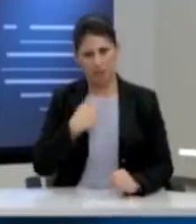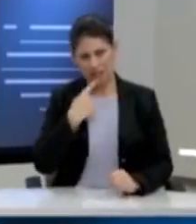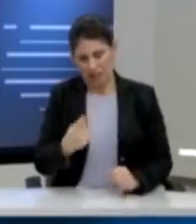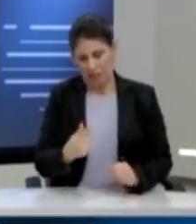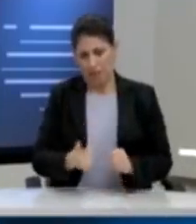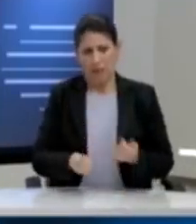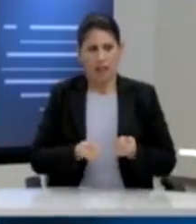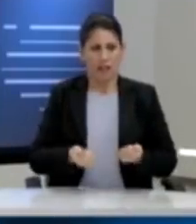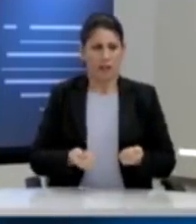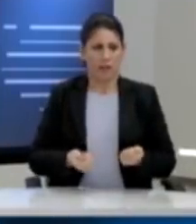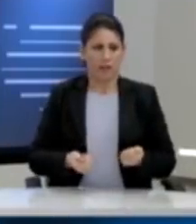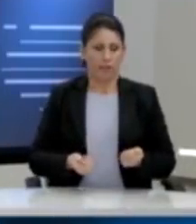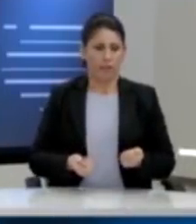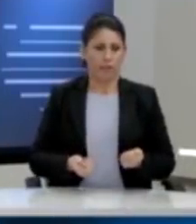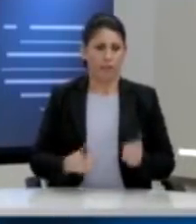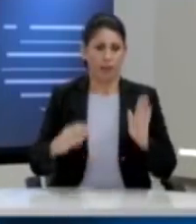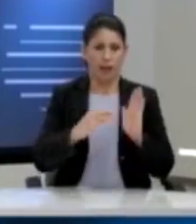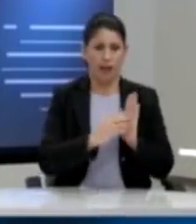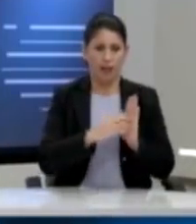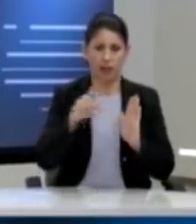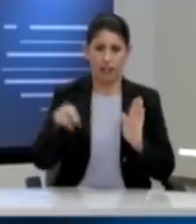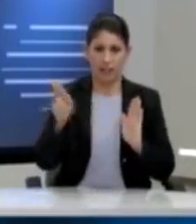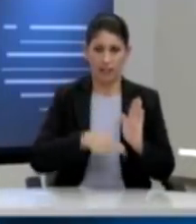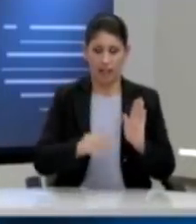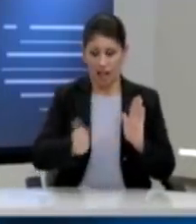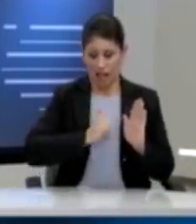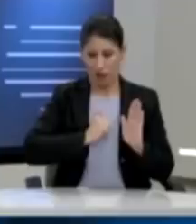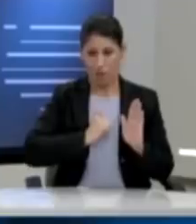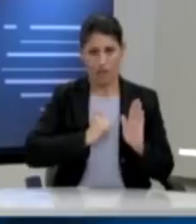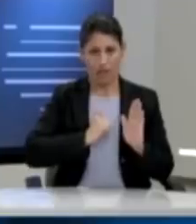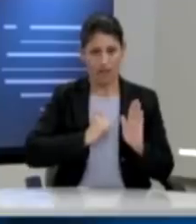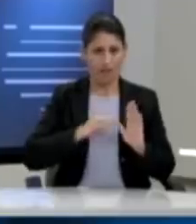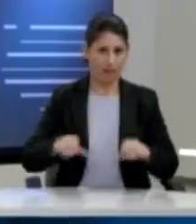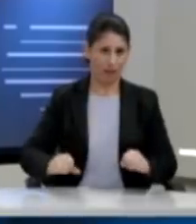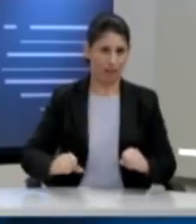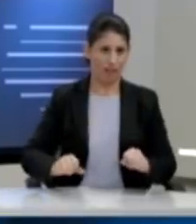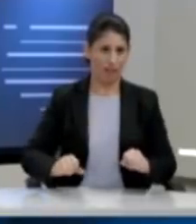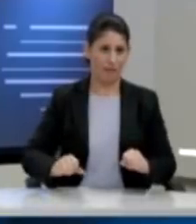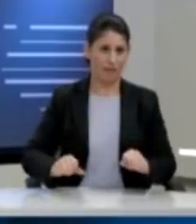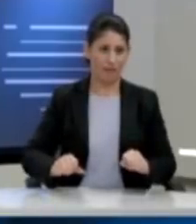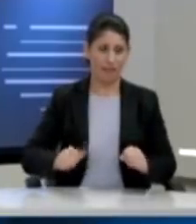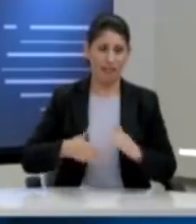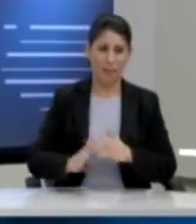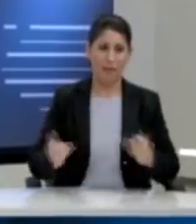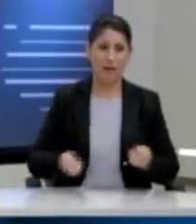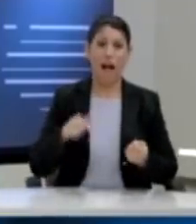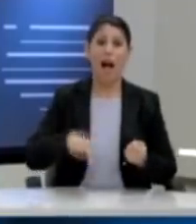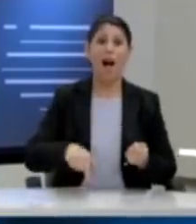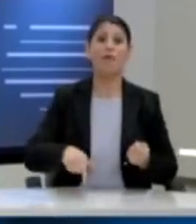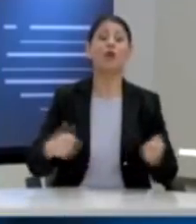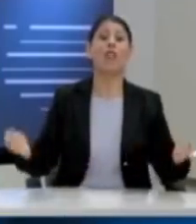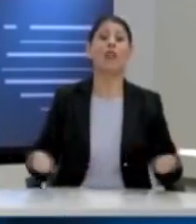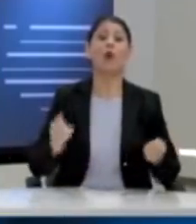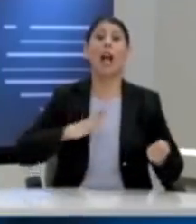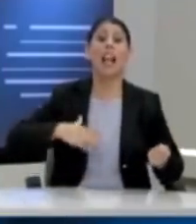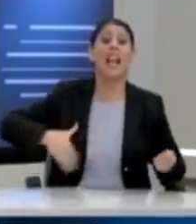κάνετε, να βάλετε άρθρο ότι καταργείται η ατομική ιδιοκτησία στα μέσα παραγωγής. Αυτό θα το κάνει ο